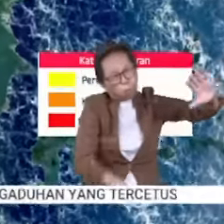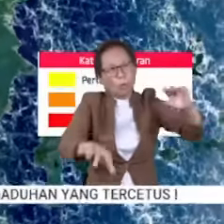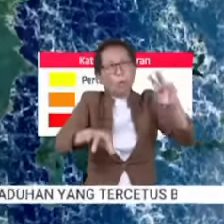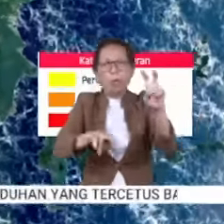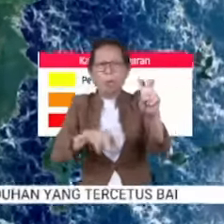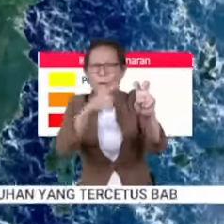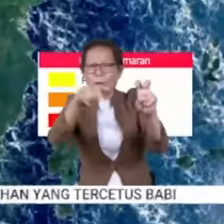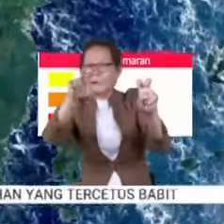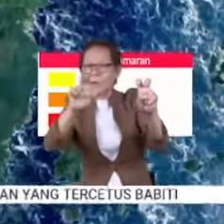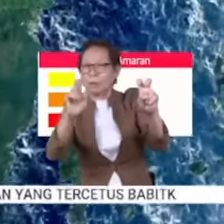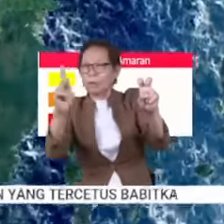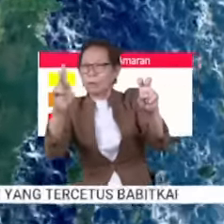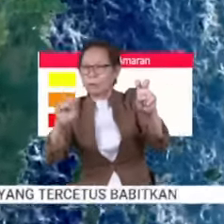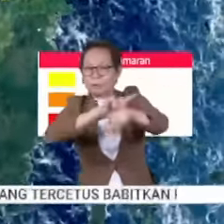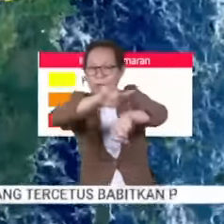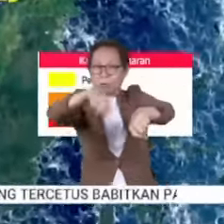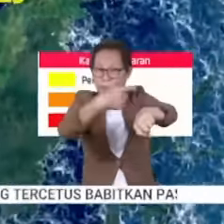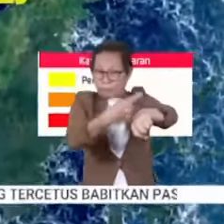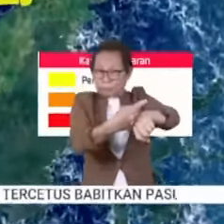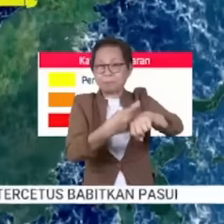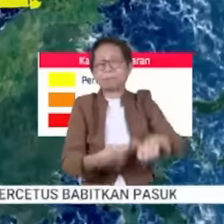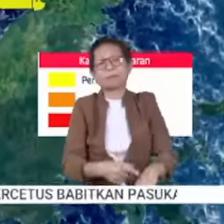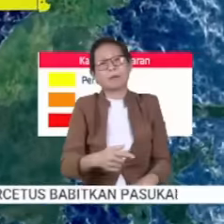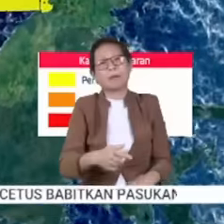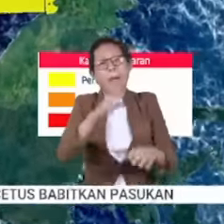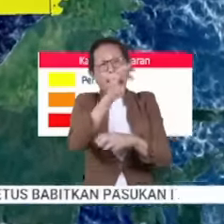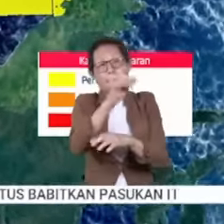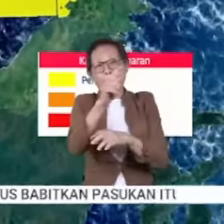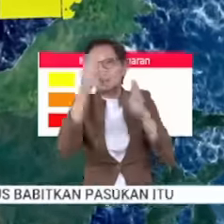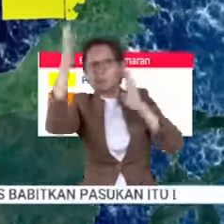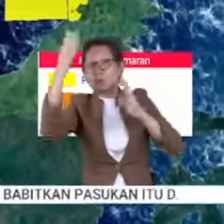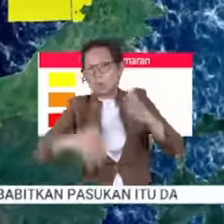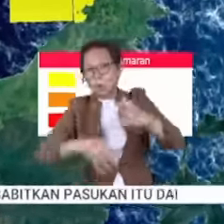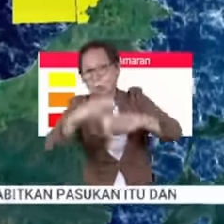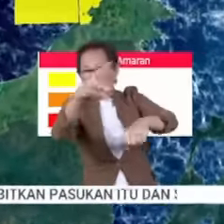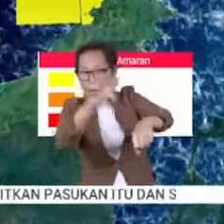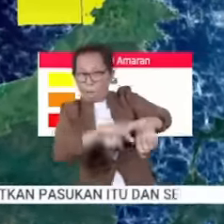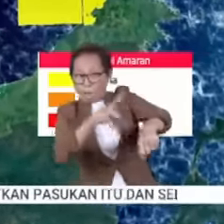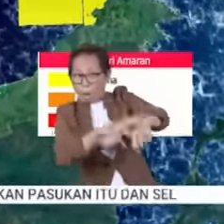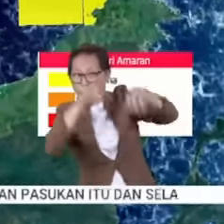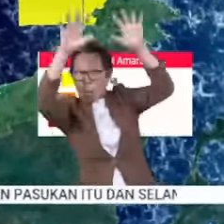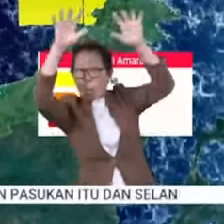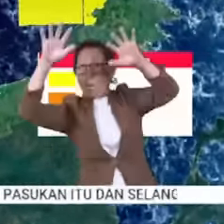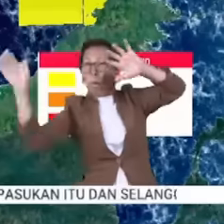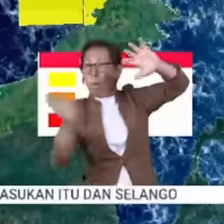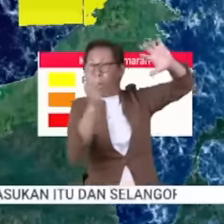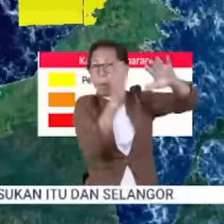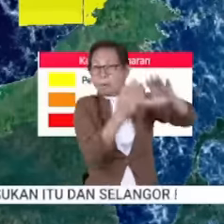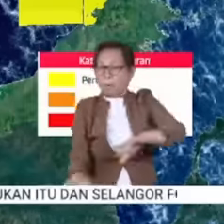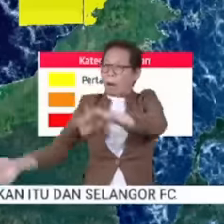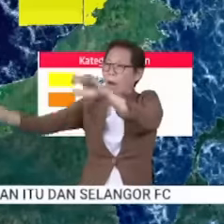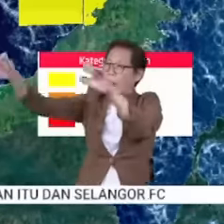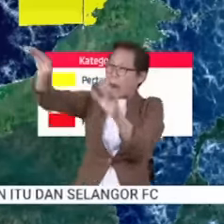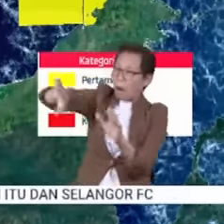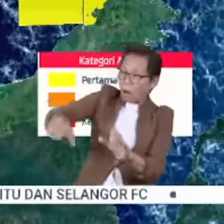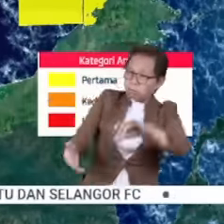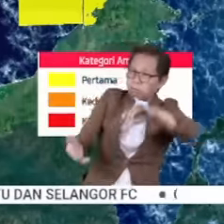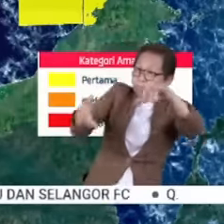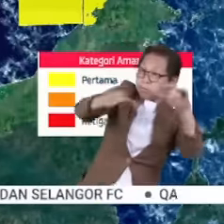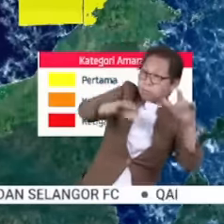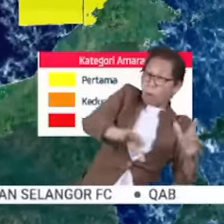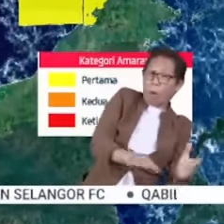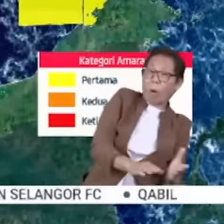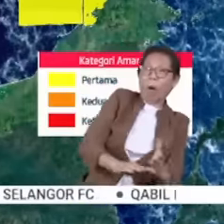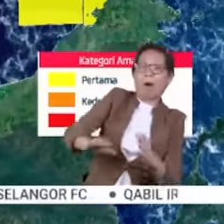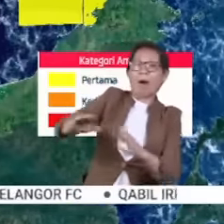20 sehingga 30 km sejam oleh itu mengeluarkan amaran angin kencang dan laut bergelora di kawasan-kawasan perairan